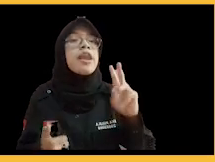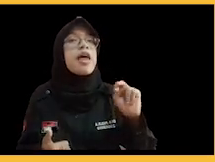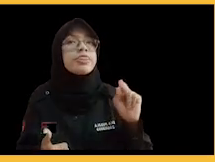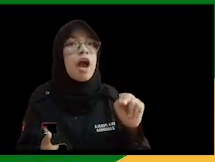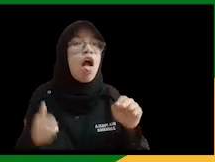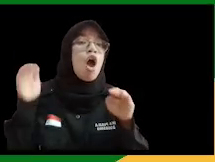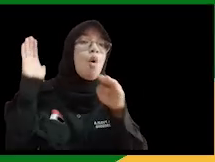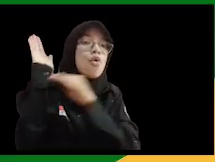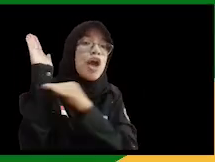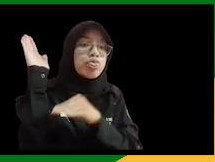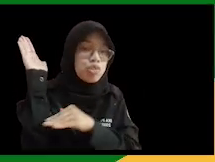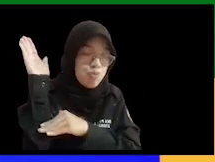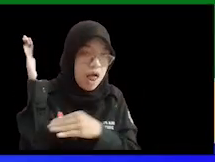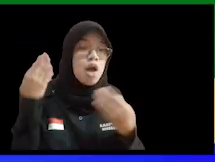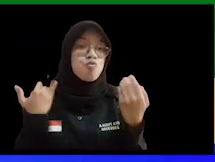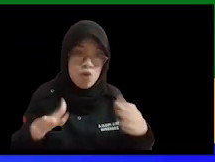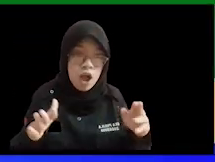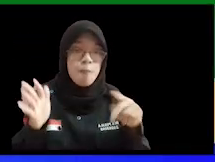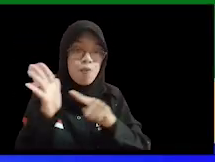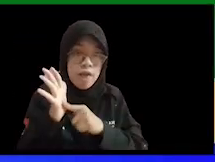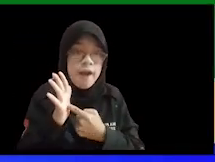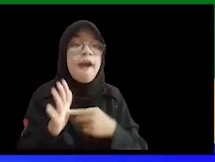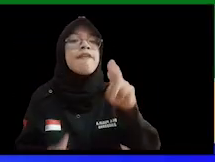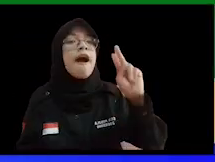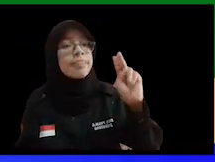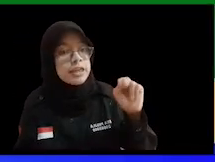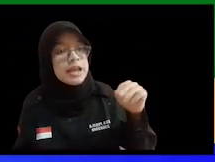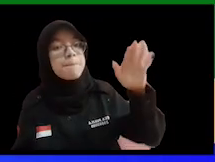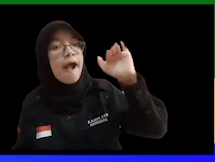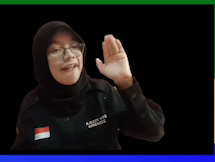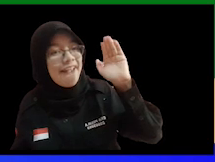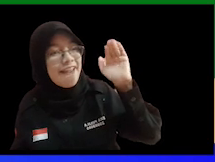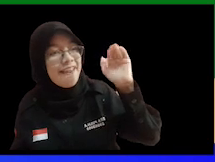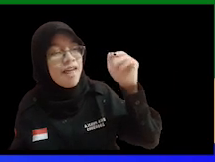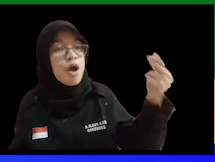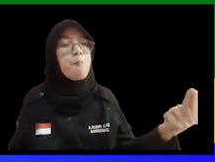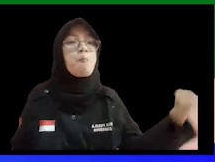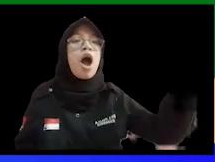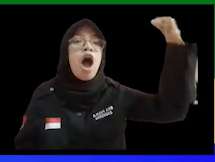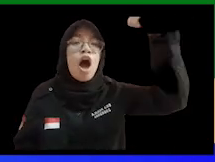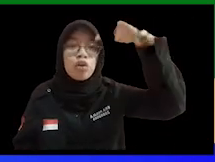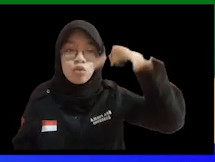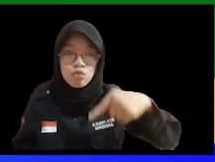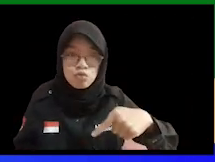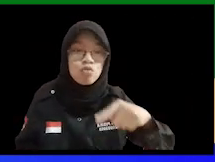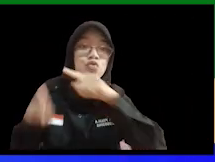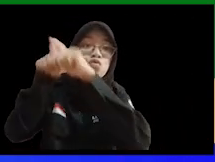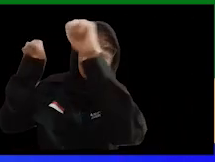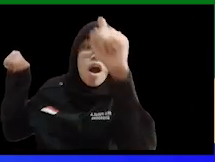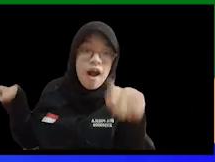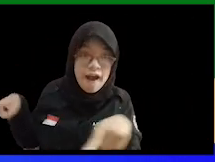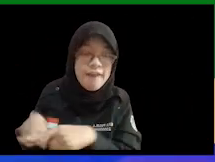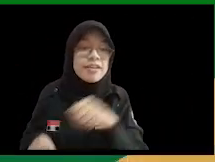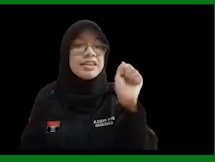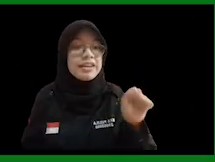sidang. Jika jadwal sidang Anda segera dimulai, petugas kami akan memanggil dan membantu Anda untuk masuk ke